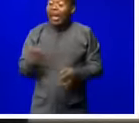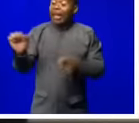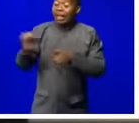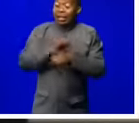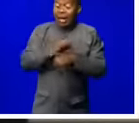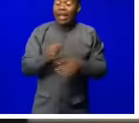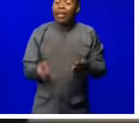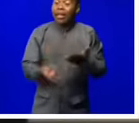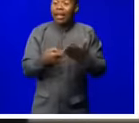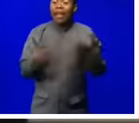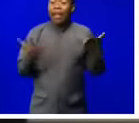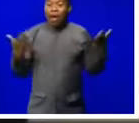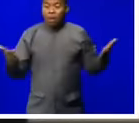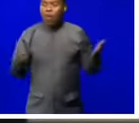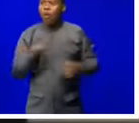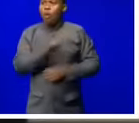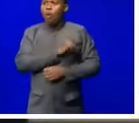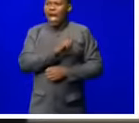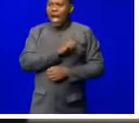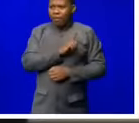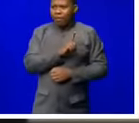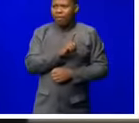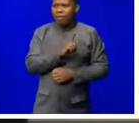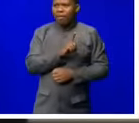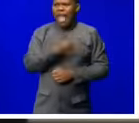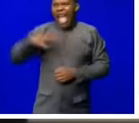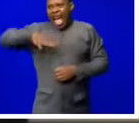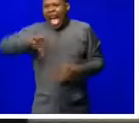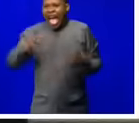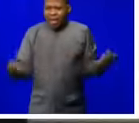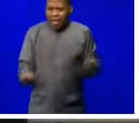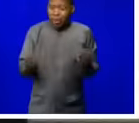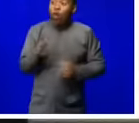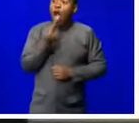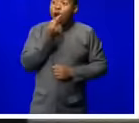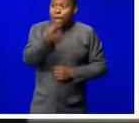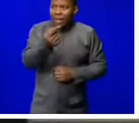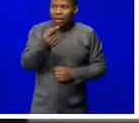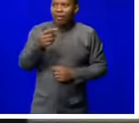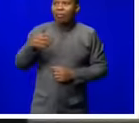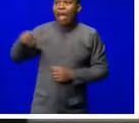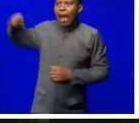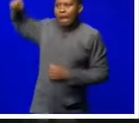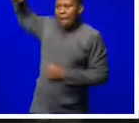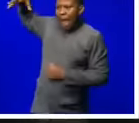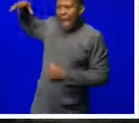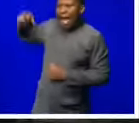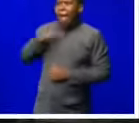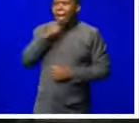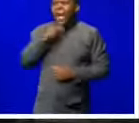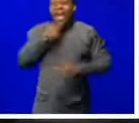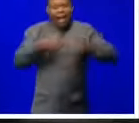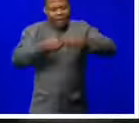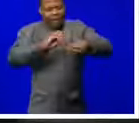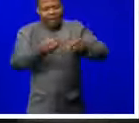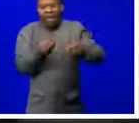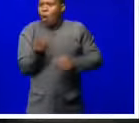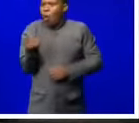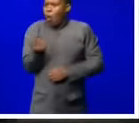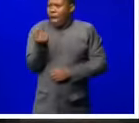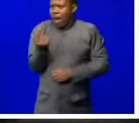kuze ayinge agenda njengoba labanye bamfu bathi gesiwe falaba bona kuphela. Lana